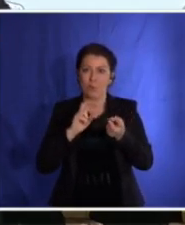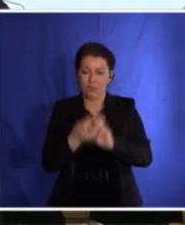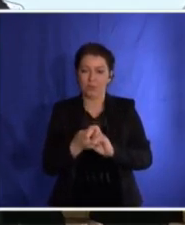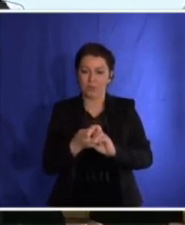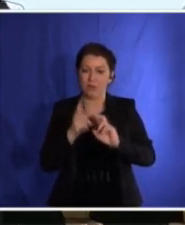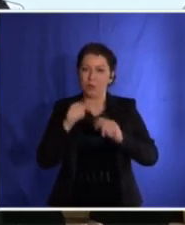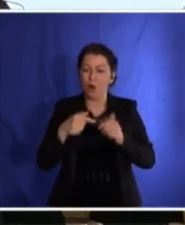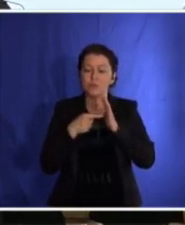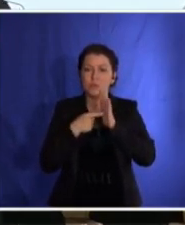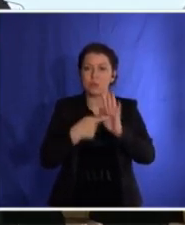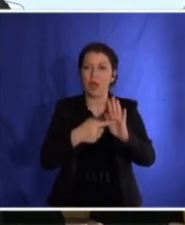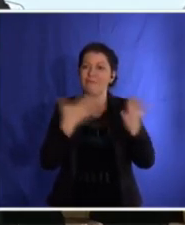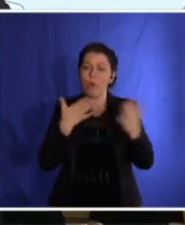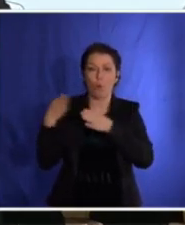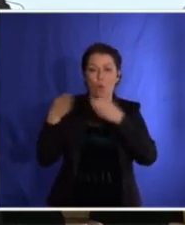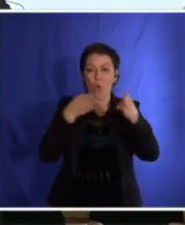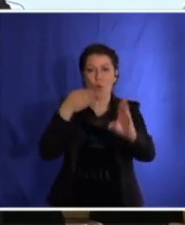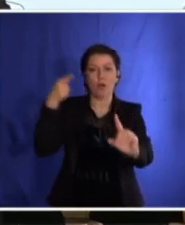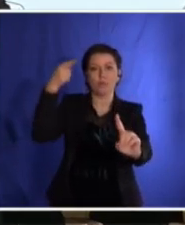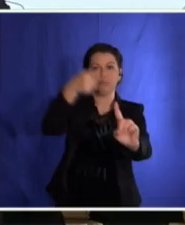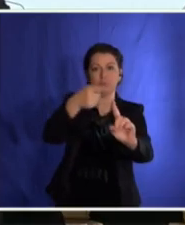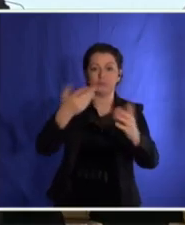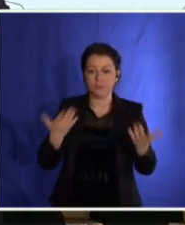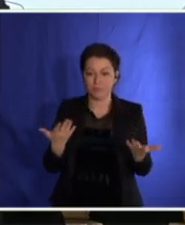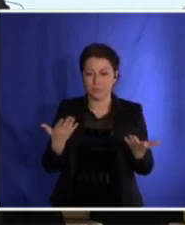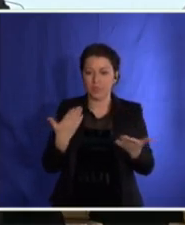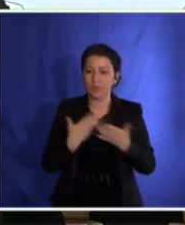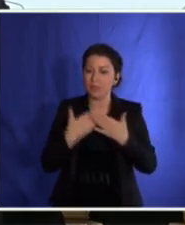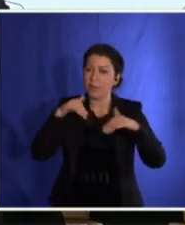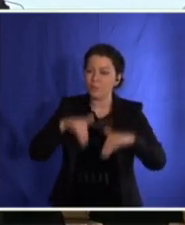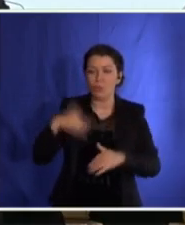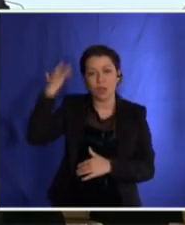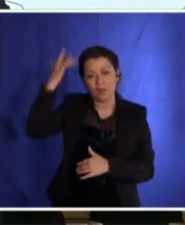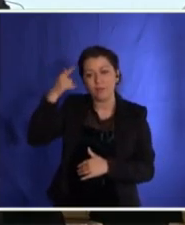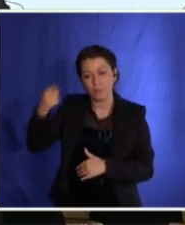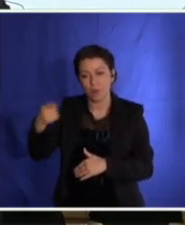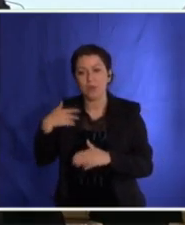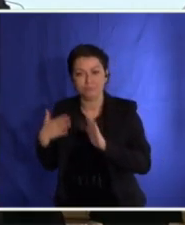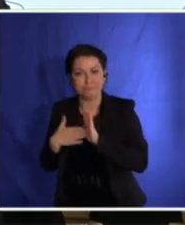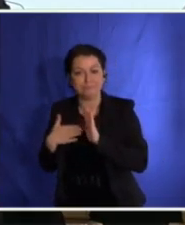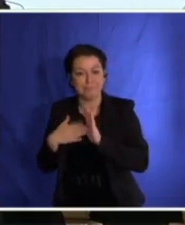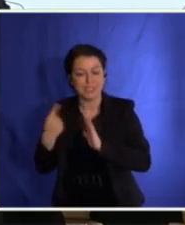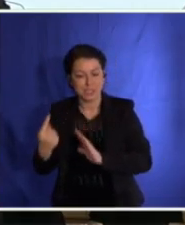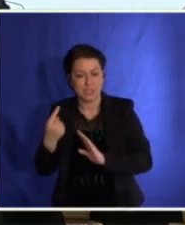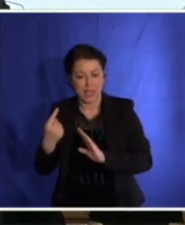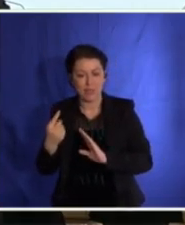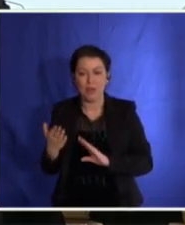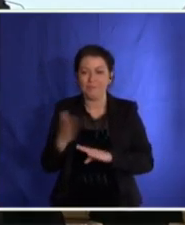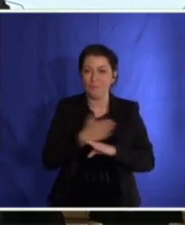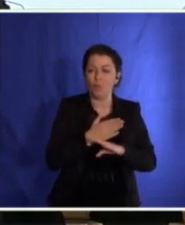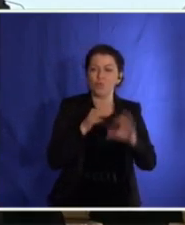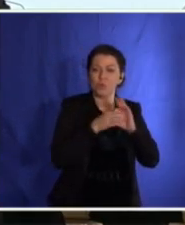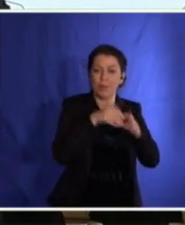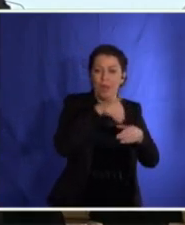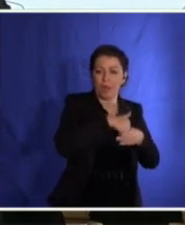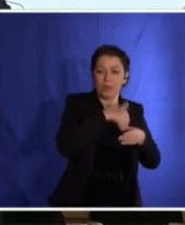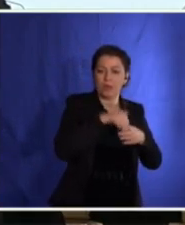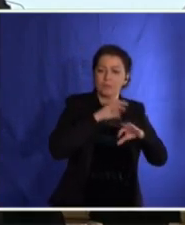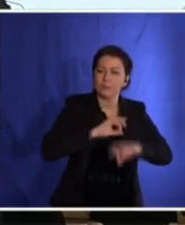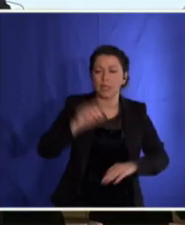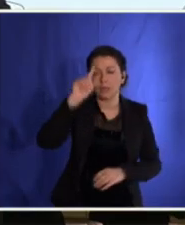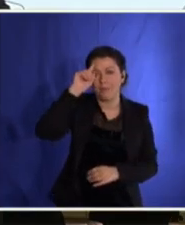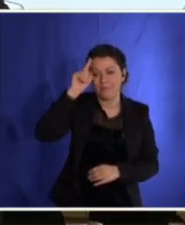Bröll ansprechen, der, glaube ich, gerade was die Inhalte anbelangt, schon genau gewusst hat, wo Niederösterreich hin